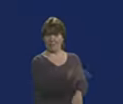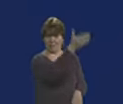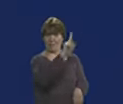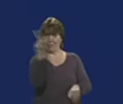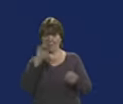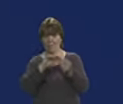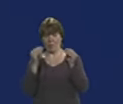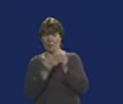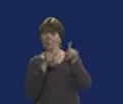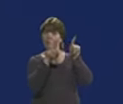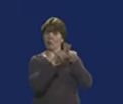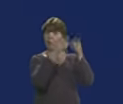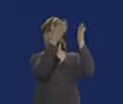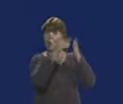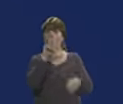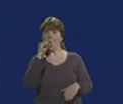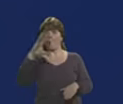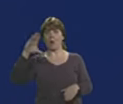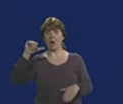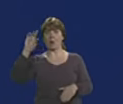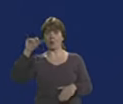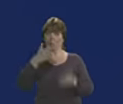Que Fidel Castro était un démocrate.